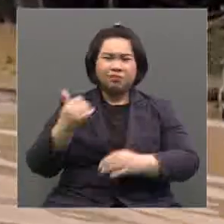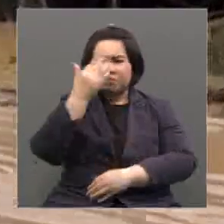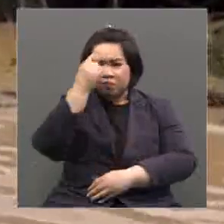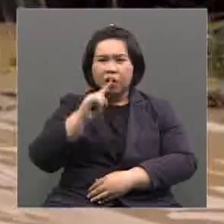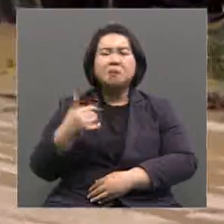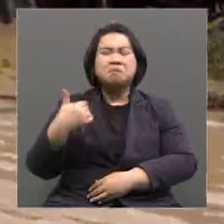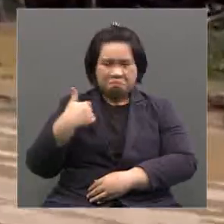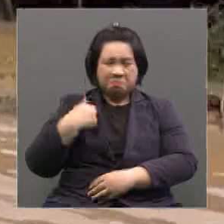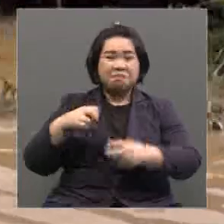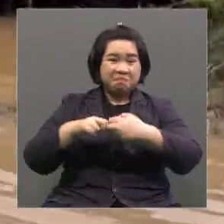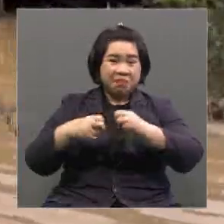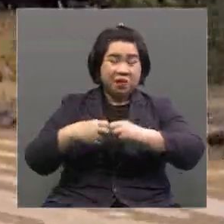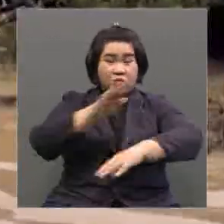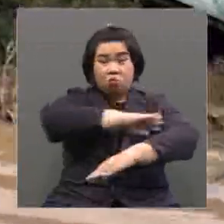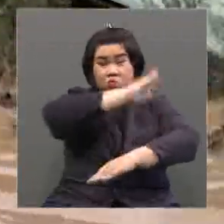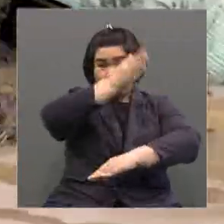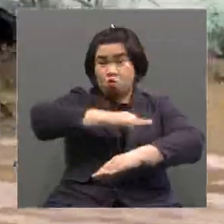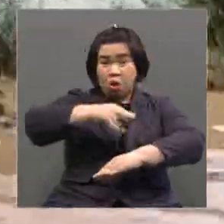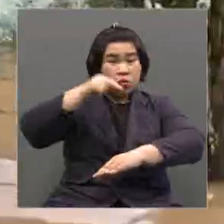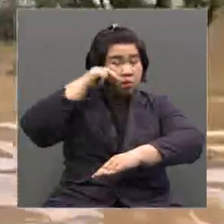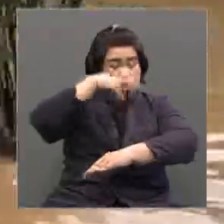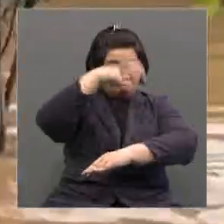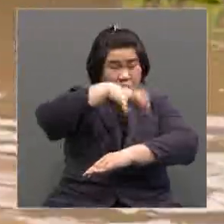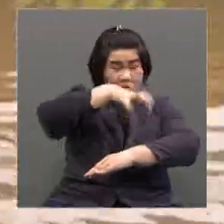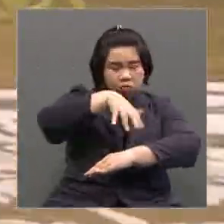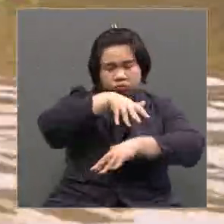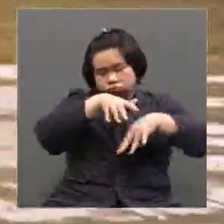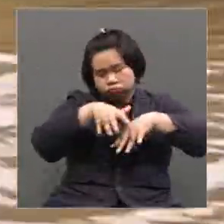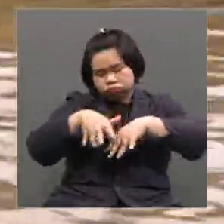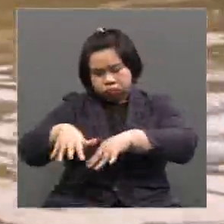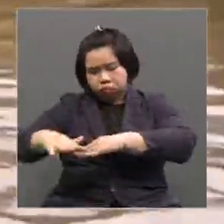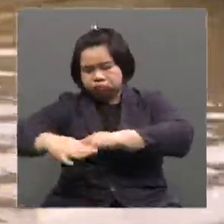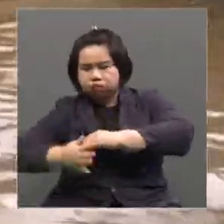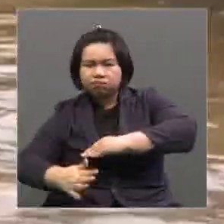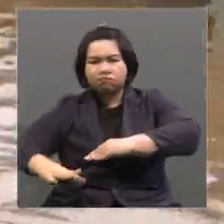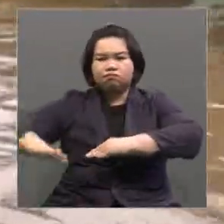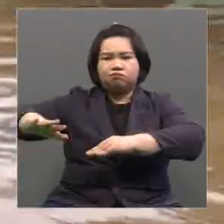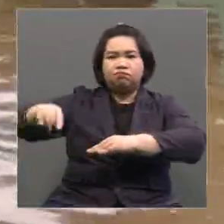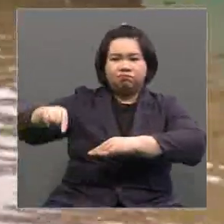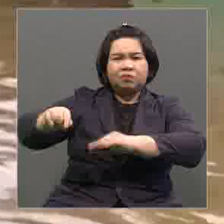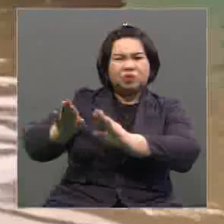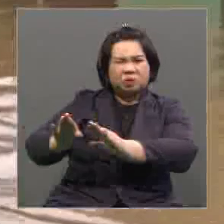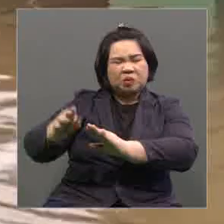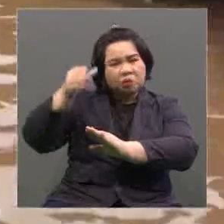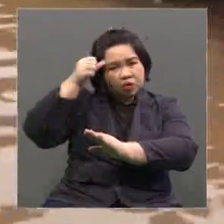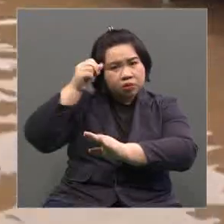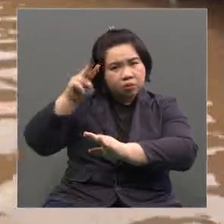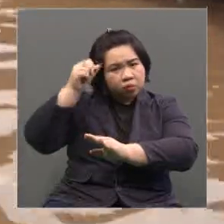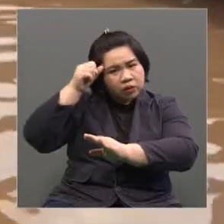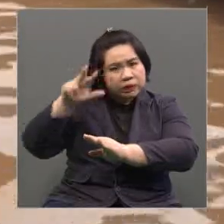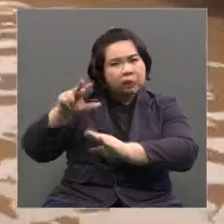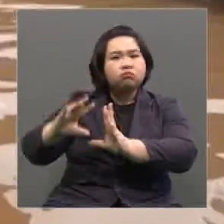ของพืชเนี่ยของพื้นที่เนี่ยเป็นที่ลุ่มแล้วก็เป็นแอ่งกระทะเพราะฉะนั้นน้ำอาจจะต้องขังอยู่สัก 2-3 วันนะ